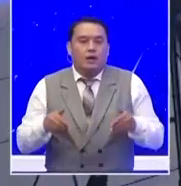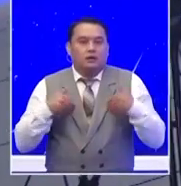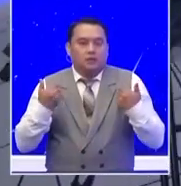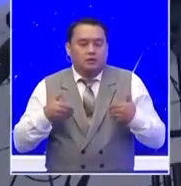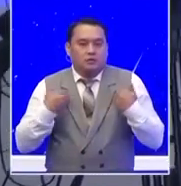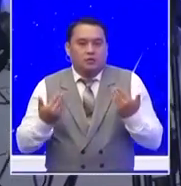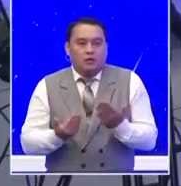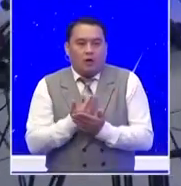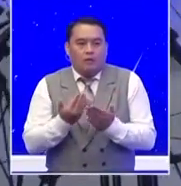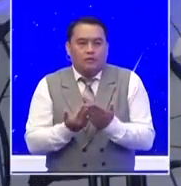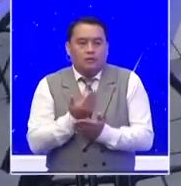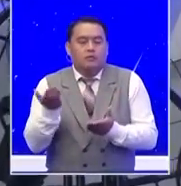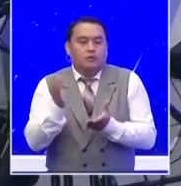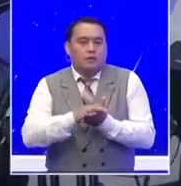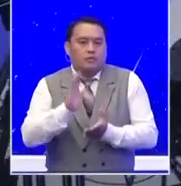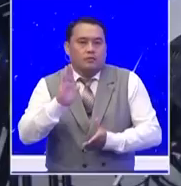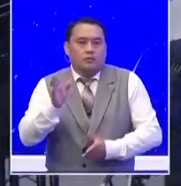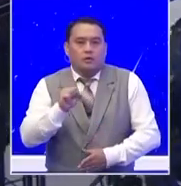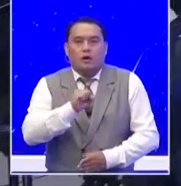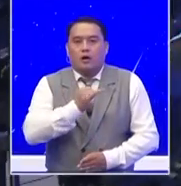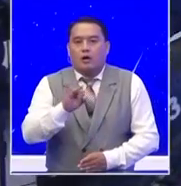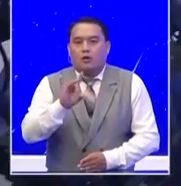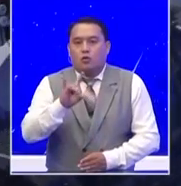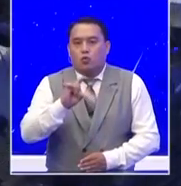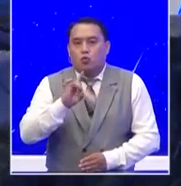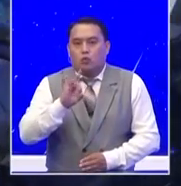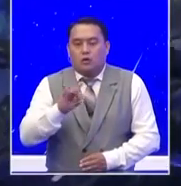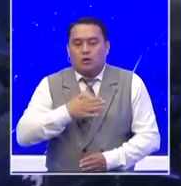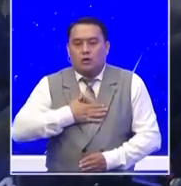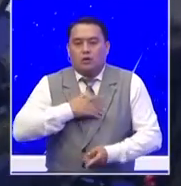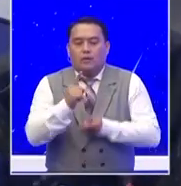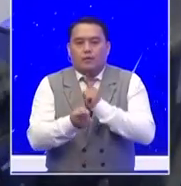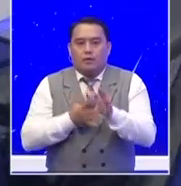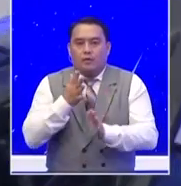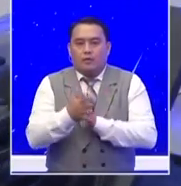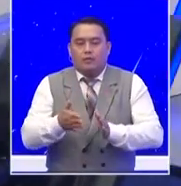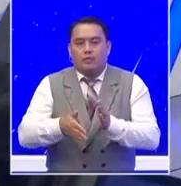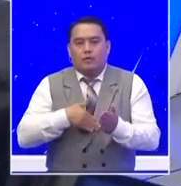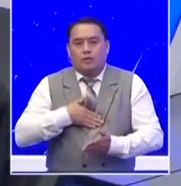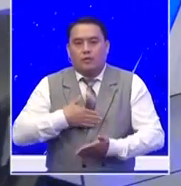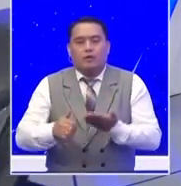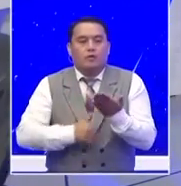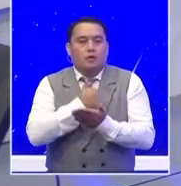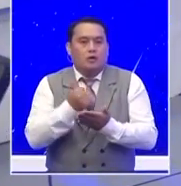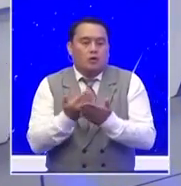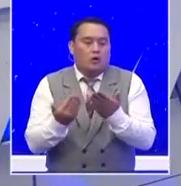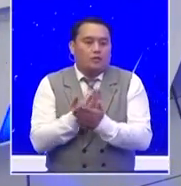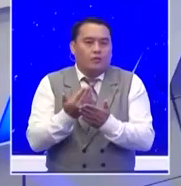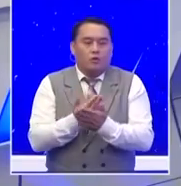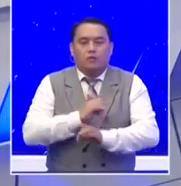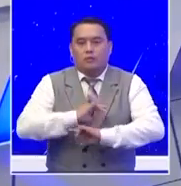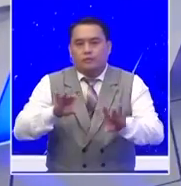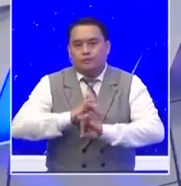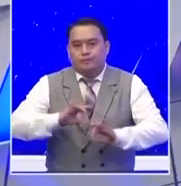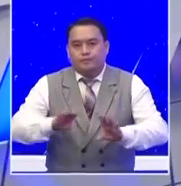Здравствуйте, в эфире телеканала ЖТСУ «Время новостей». В студии для вас работает Айнур Мейерханова. Сурдоперевод обеспечивает Марат Джумабеков. В начале выпуска